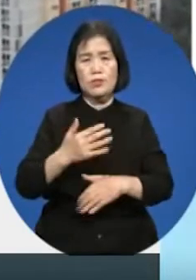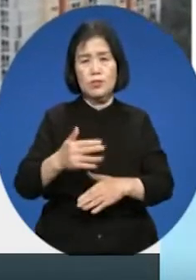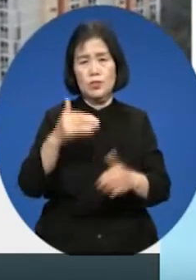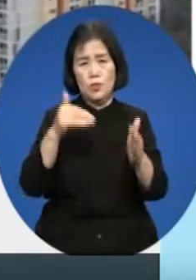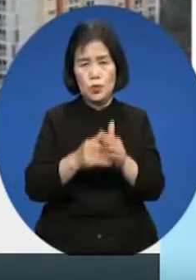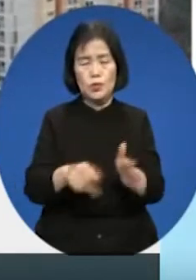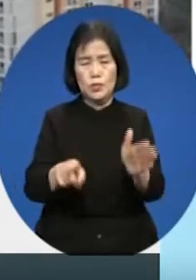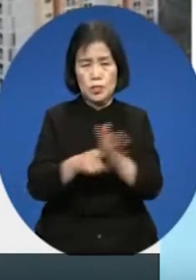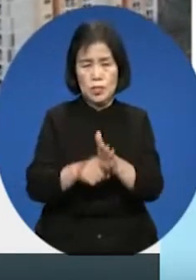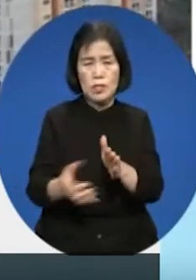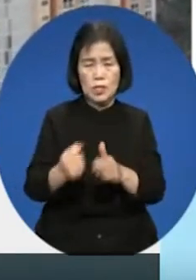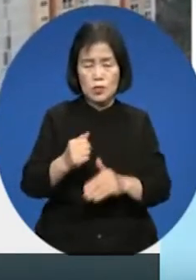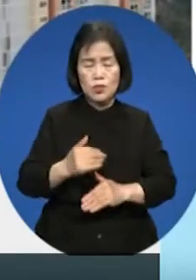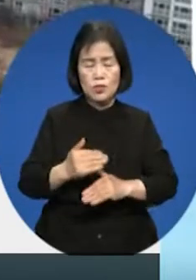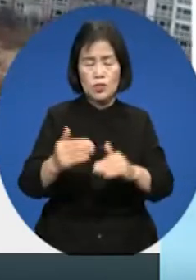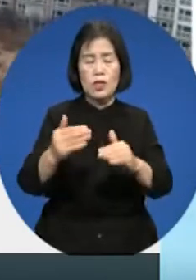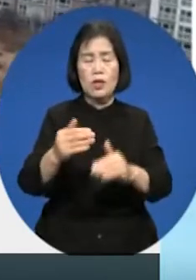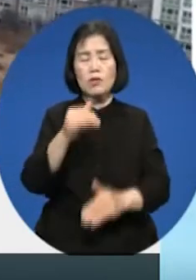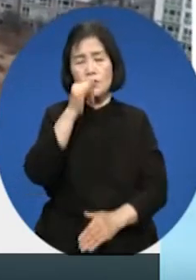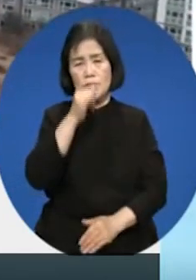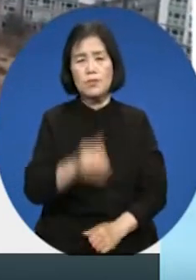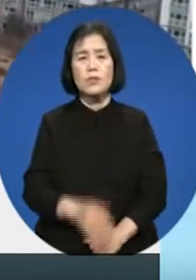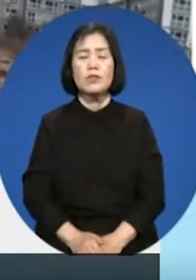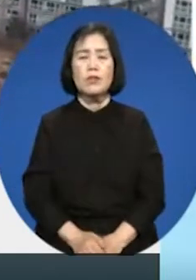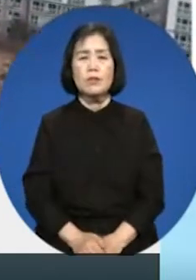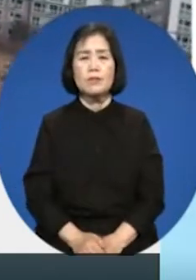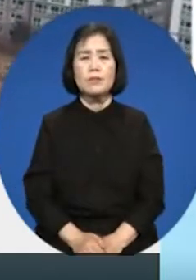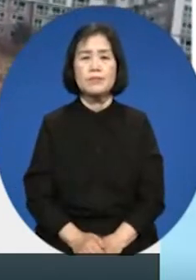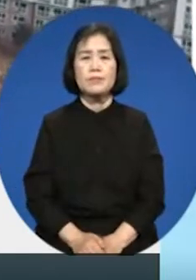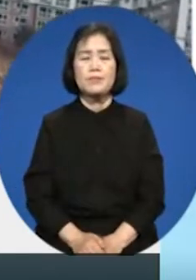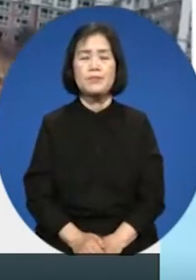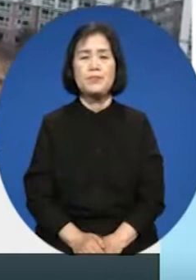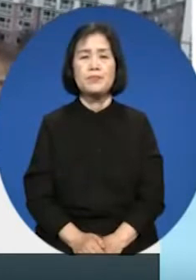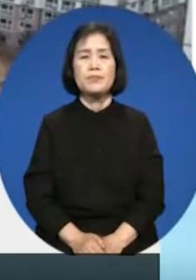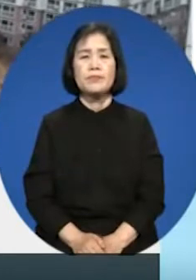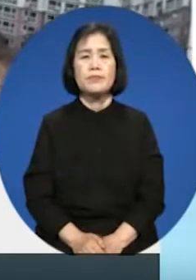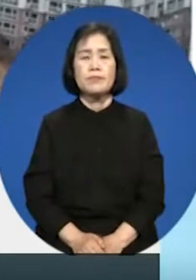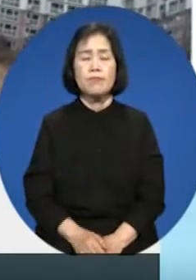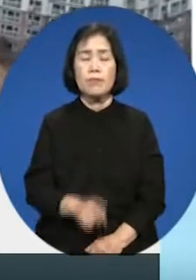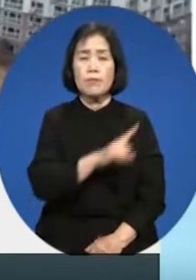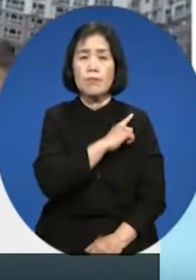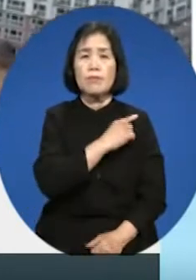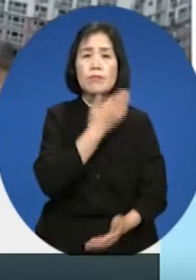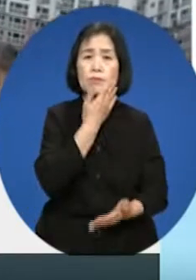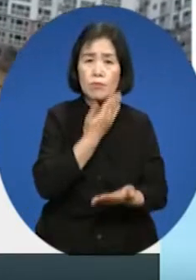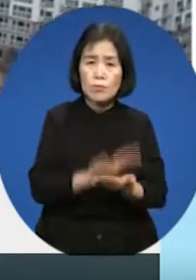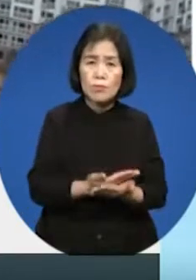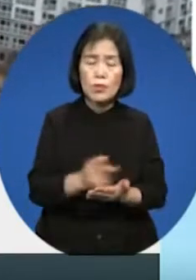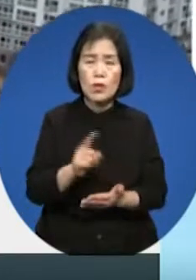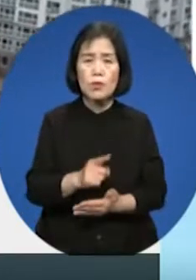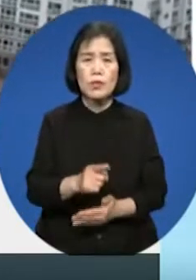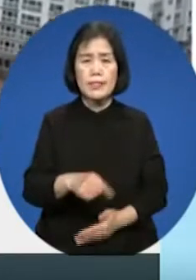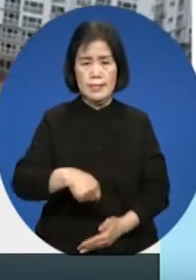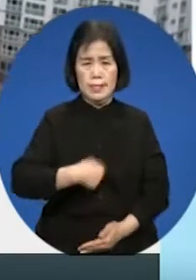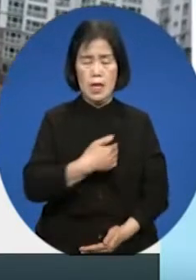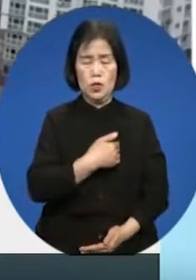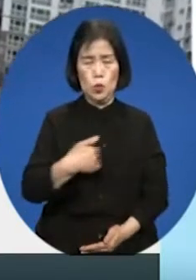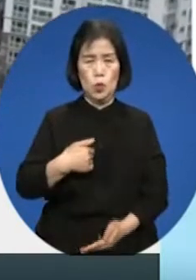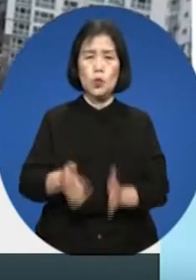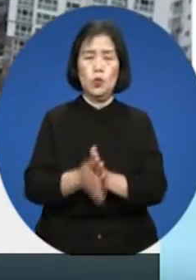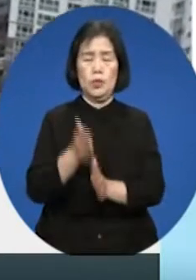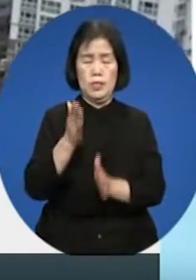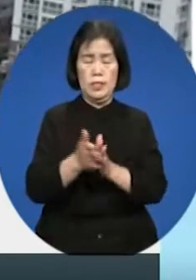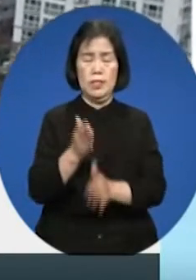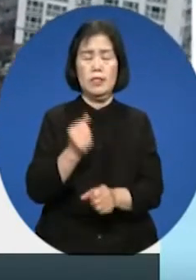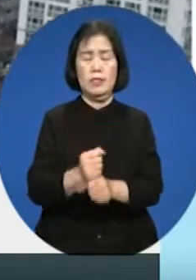신뢰를 가지고 진행하는 것이 저희들한테는 무엇보다 중요한 일입니다. 가장 중요한 것은 자족도시로서의 기반을